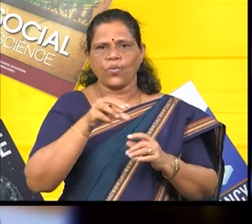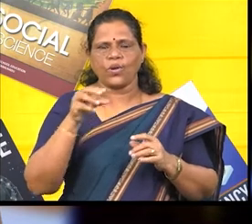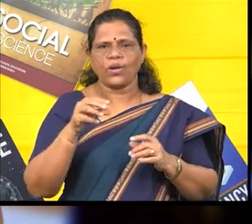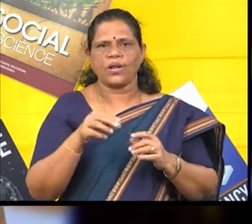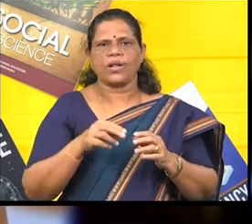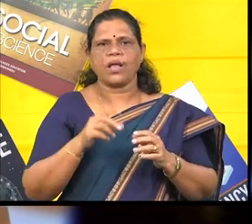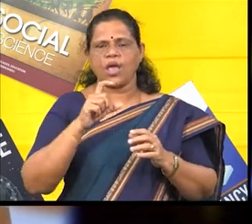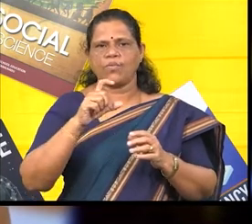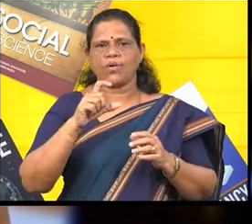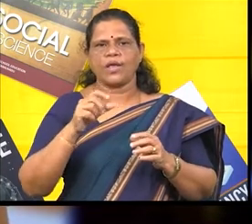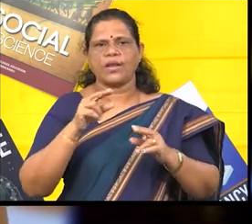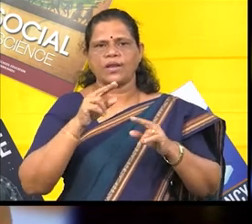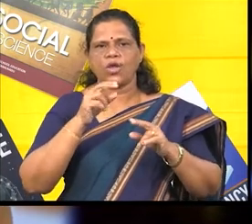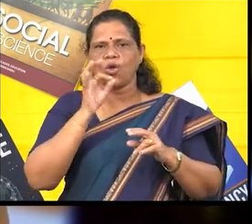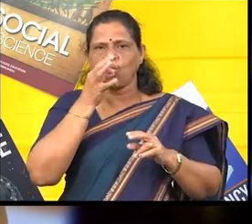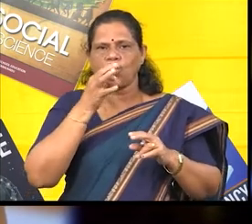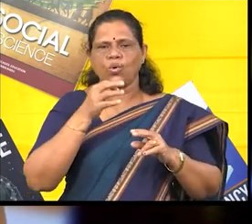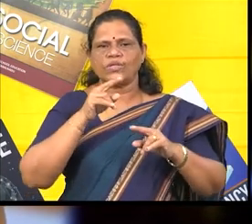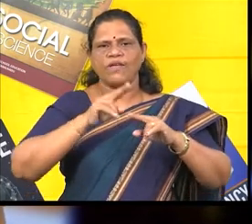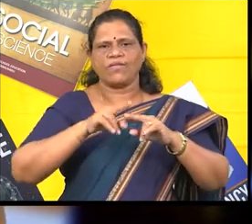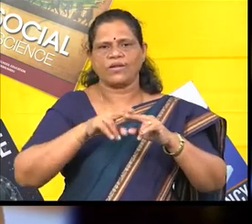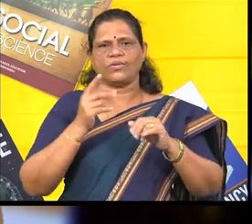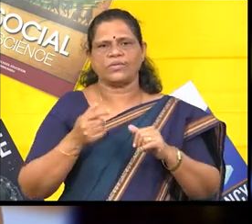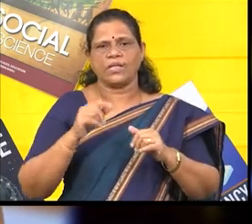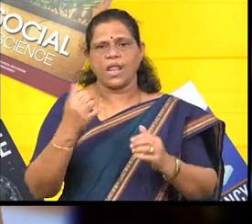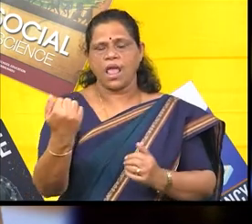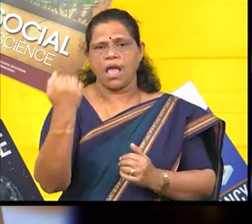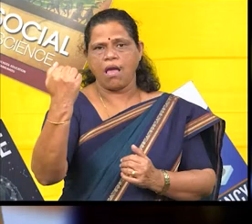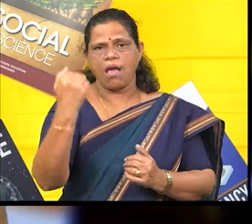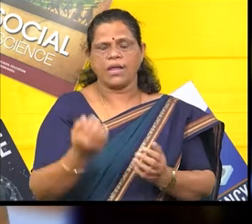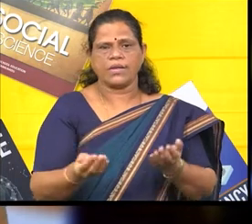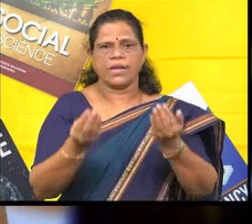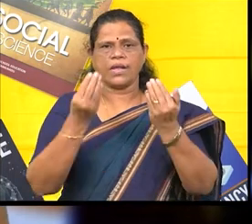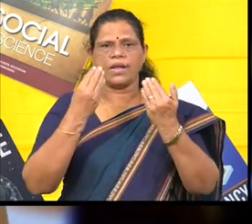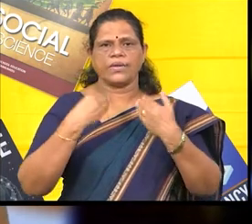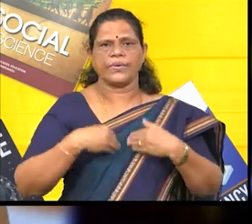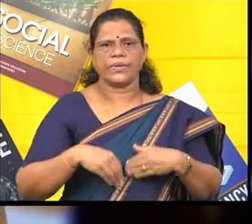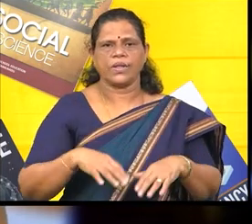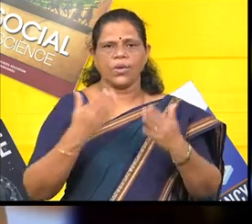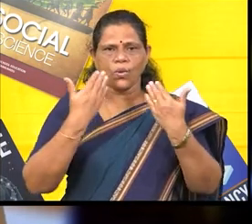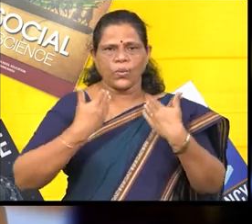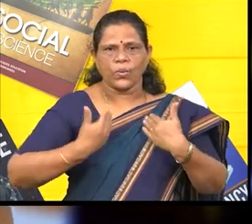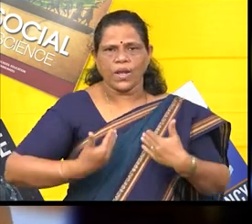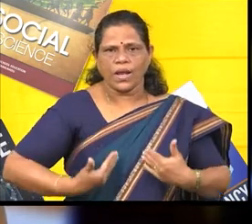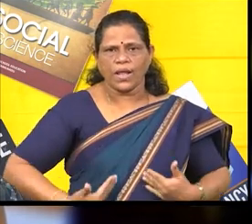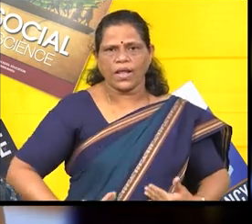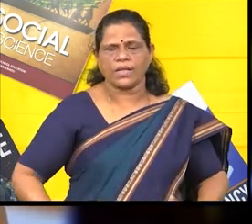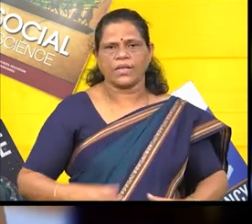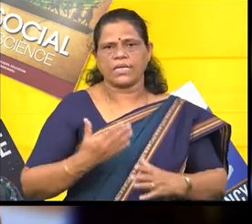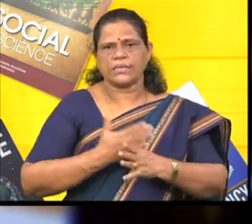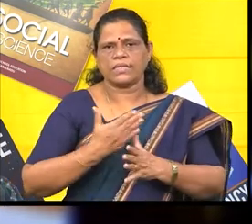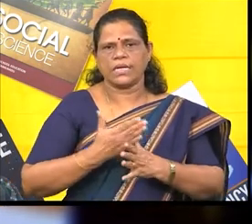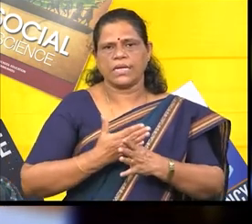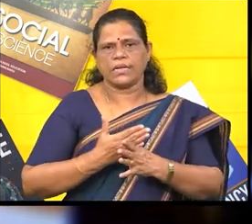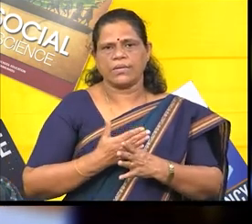கார்போஹைட்ரேட்டு, குளுக்கோஸு, ஃப்ரக்டோஸு, இந்த மாதிரி கார்போஹைட்ரேட்டுகள் எல்லாமே என்னது, ஆற்றல் அளிக்கும் உணவுகள். ஆற்றல் அளிக்கக்கூடியது உடல் அன்றாட உடல்